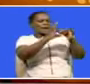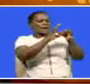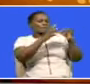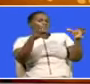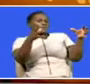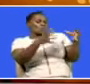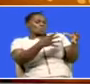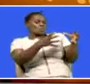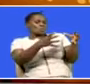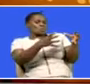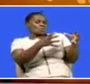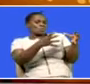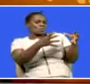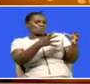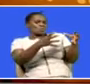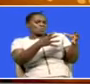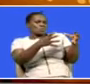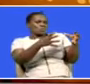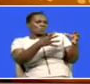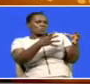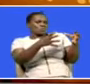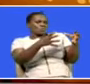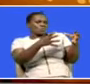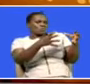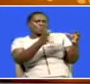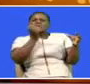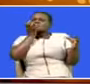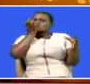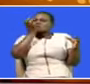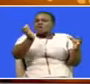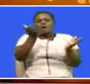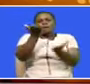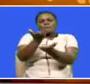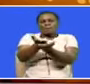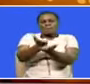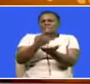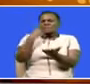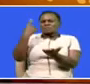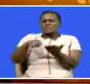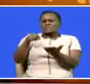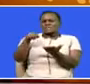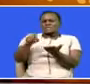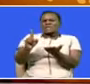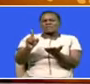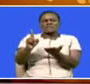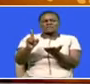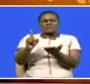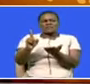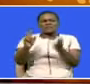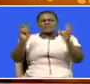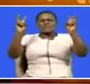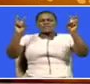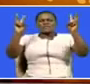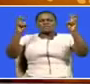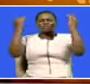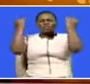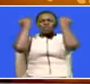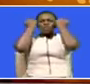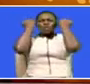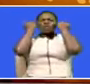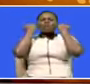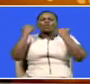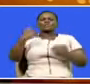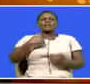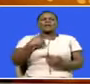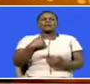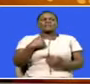la Umoja One Kenya Coalition walipozilia mbali maombi hayo wakidai kuwa tayari swala hilo lipo mahakamani na